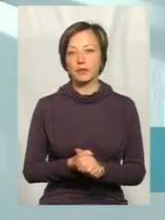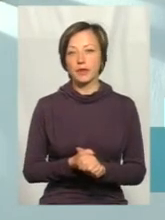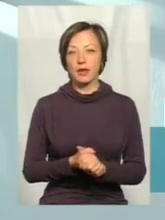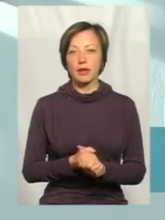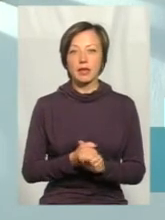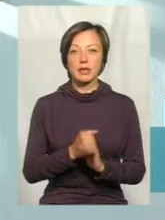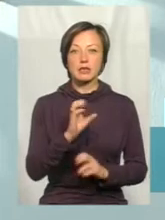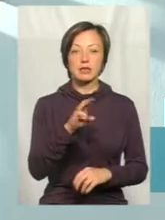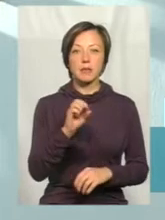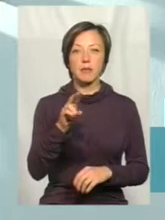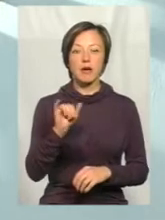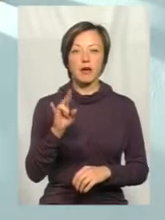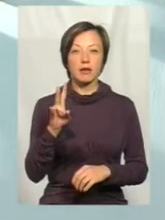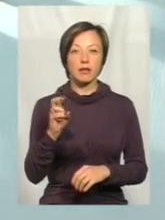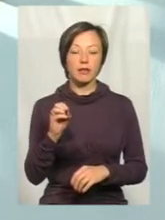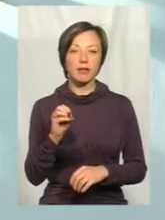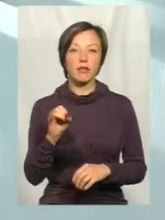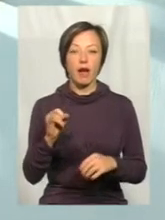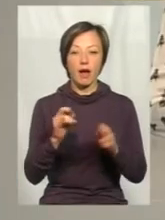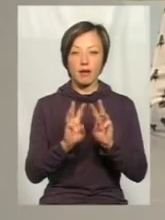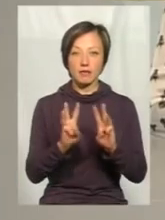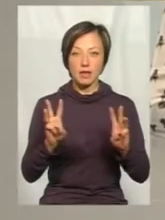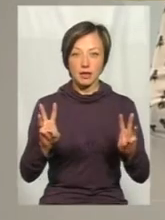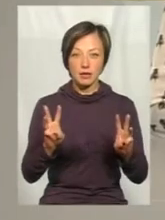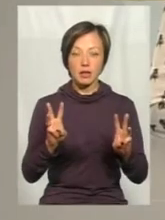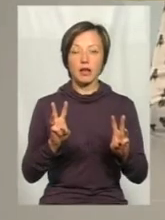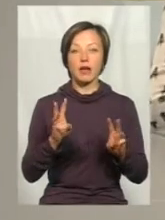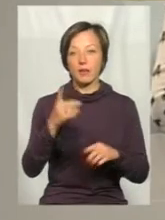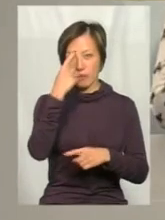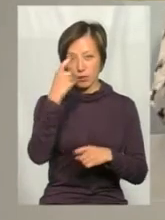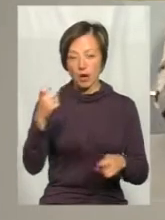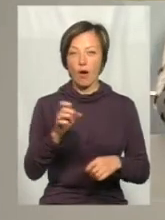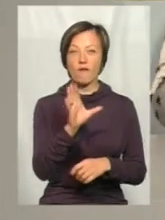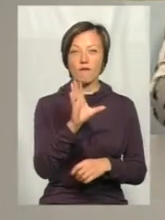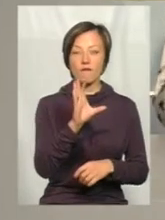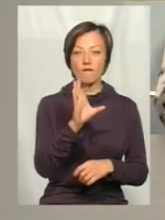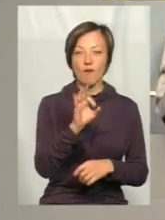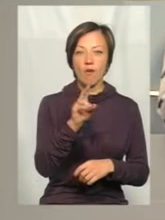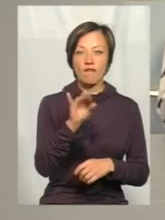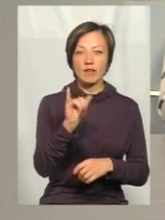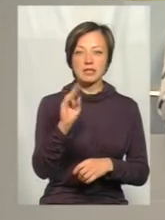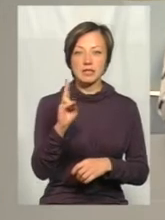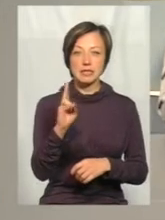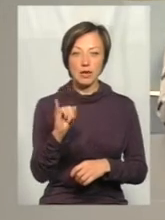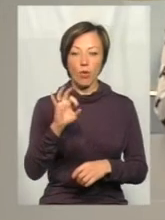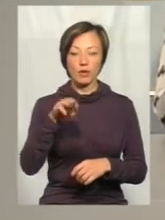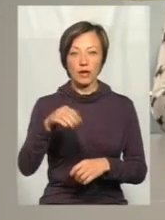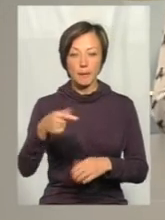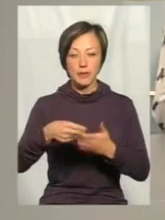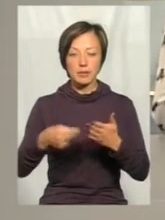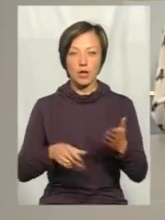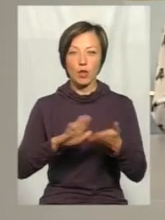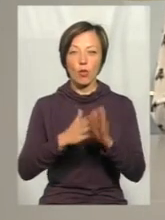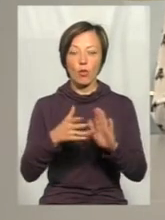сторінці Хмельницького енергетичного кластеру повідомляєте, що Вовковенецька ОТГ стала першою громадою, з якою підписали угоду про співпрацю. І